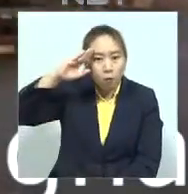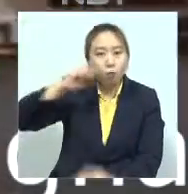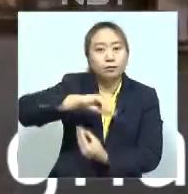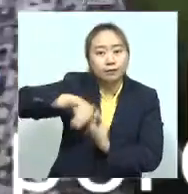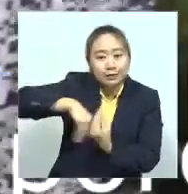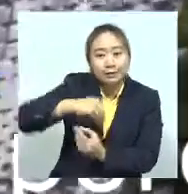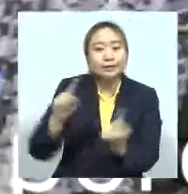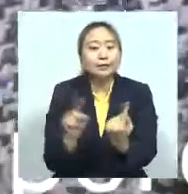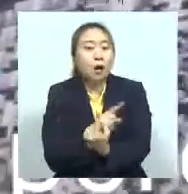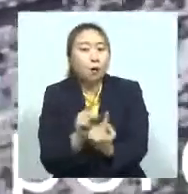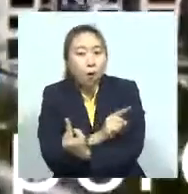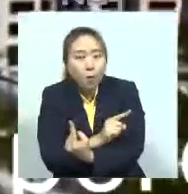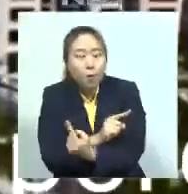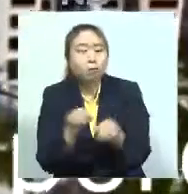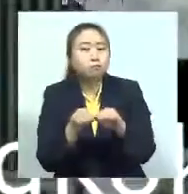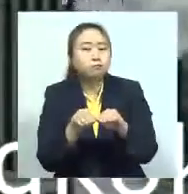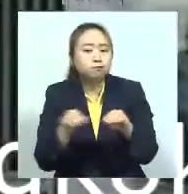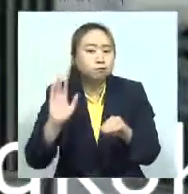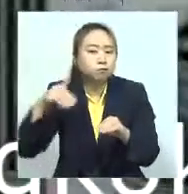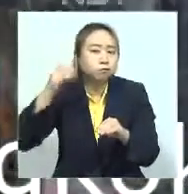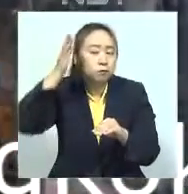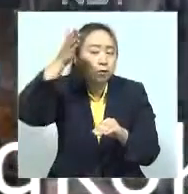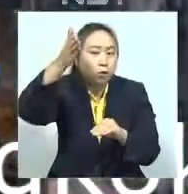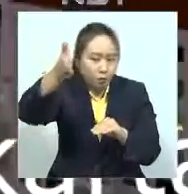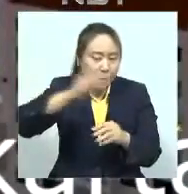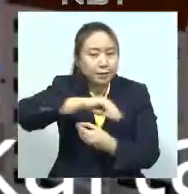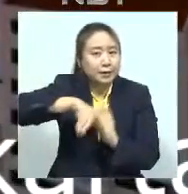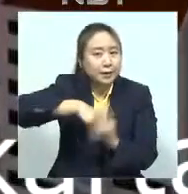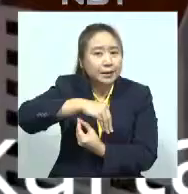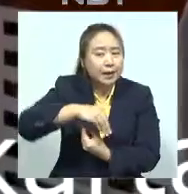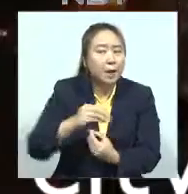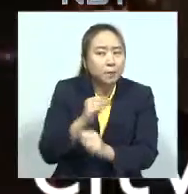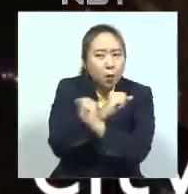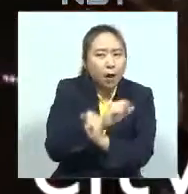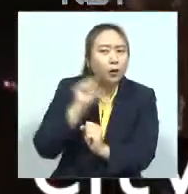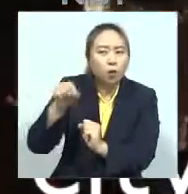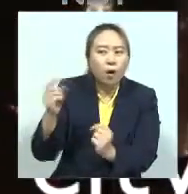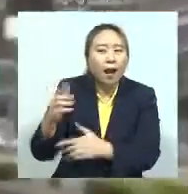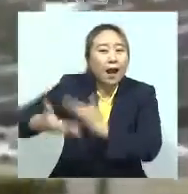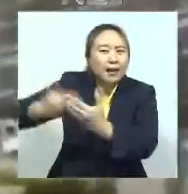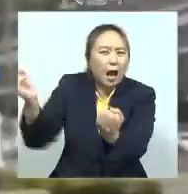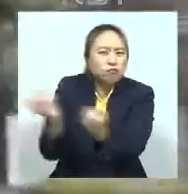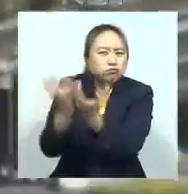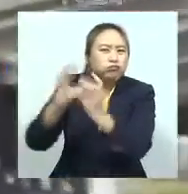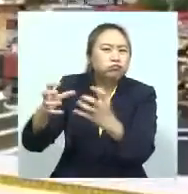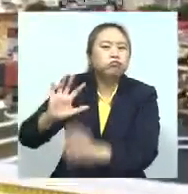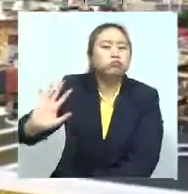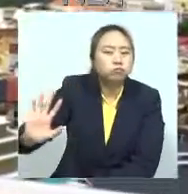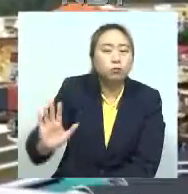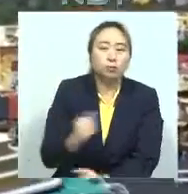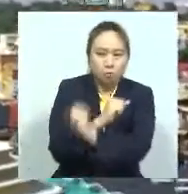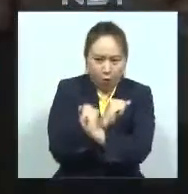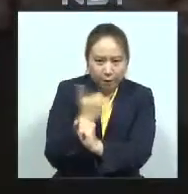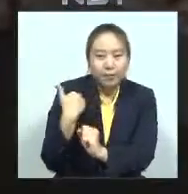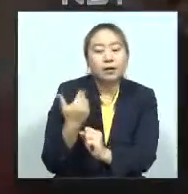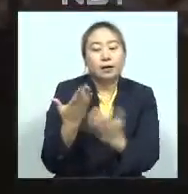มเพื่อเป็นมาตรการรองรับด้านเศรษฐกิจในเรื่องสงครามการค้าด้วยนะครับโดยประเทศไทยในฐานะประธานอาเซียนก็จะนำ